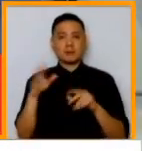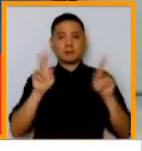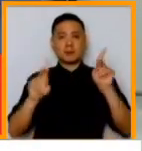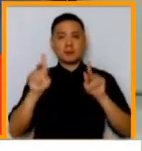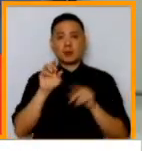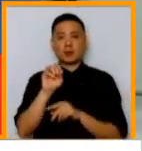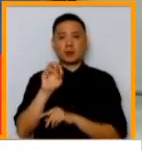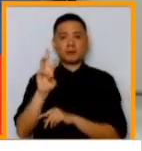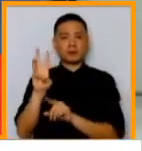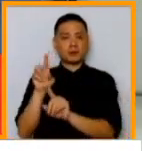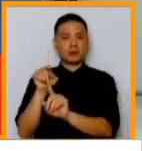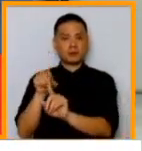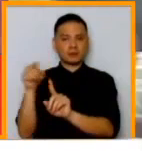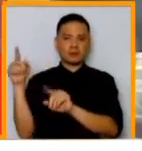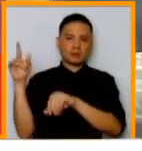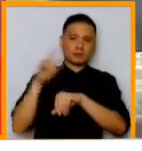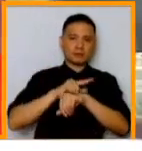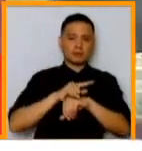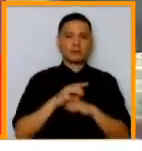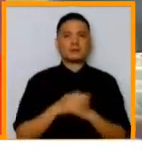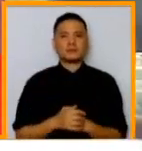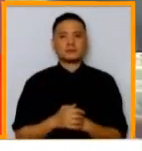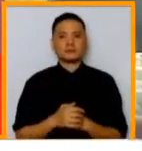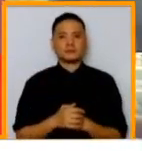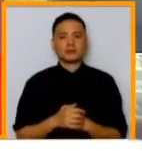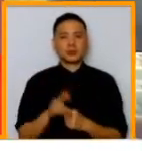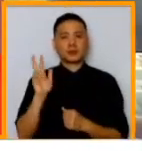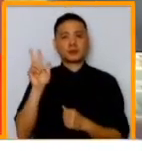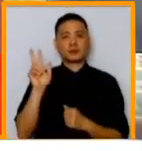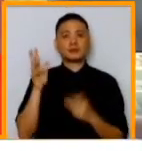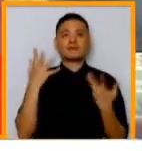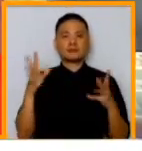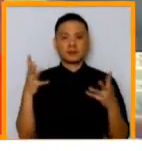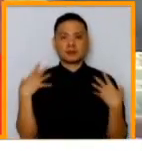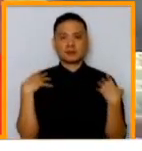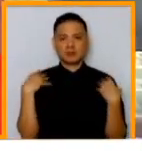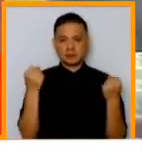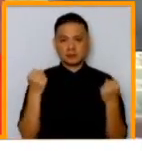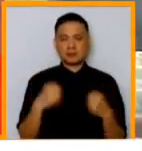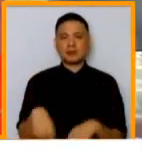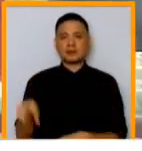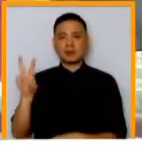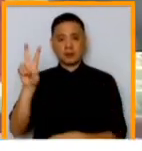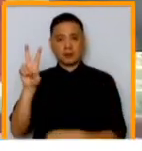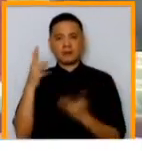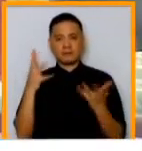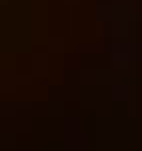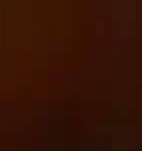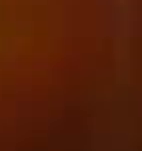Filipinos. 33 ang gumaling na, 2 ang nasawi.